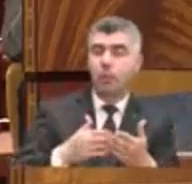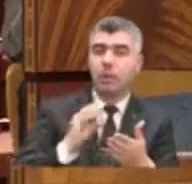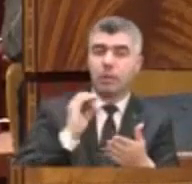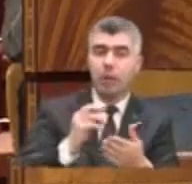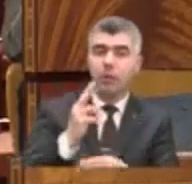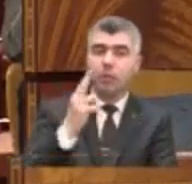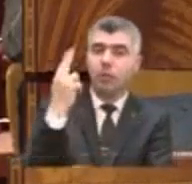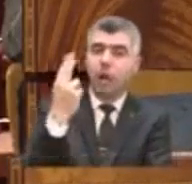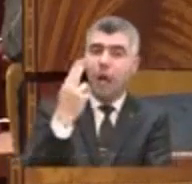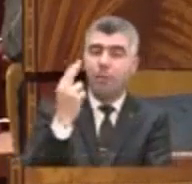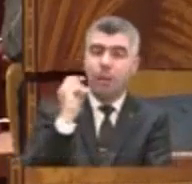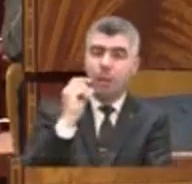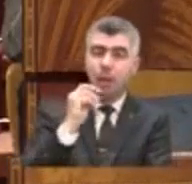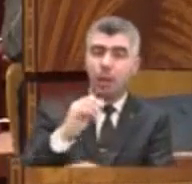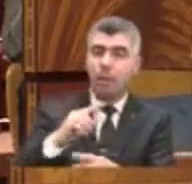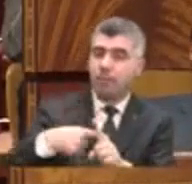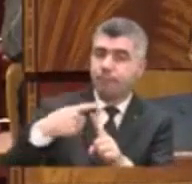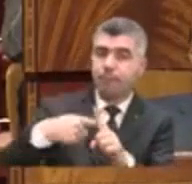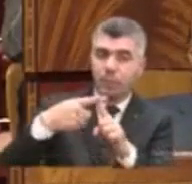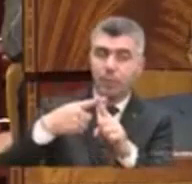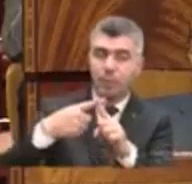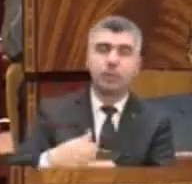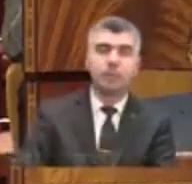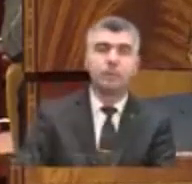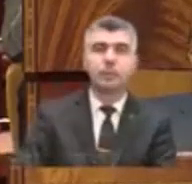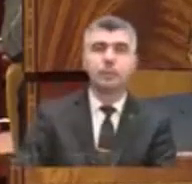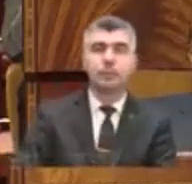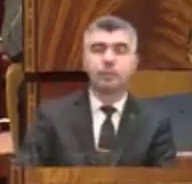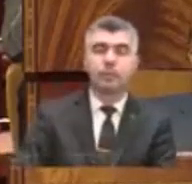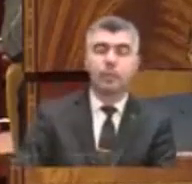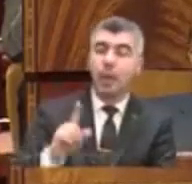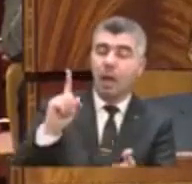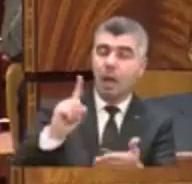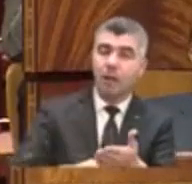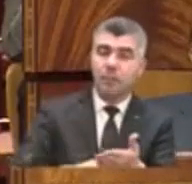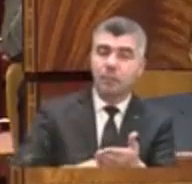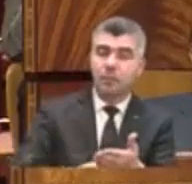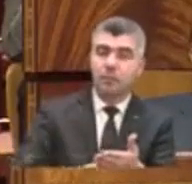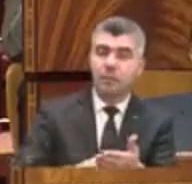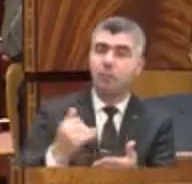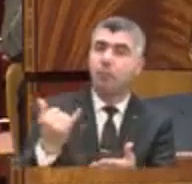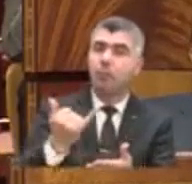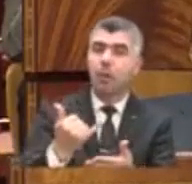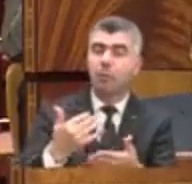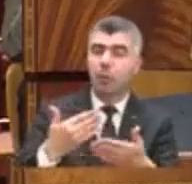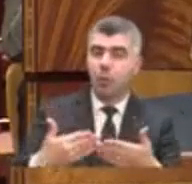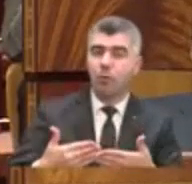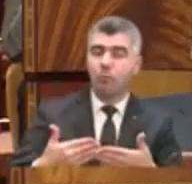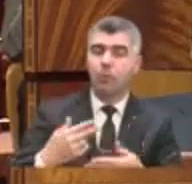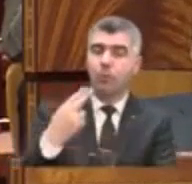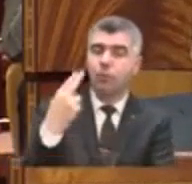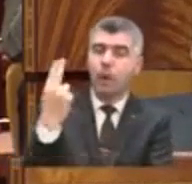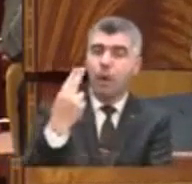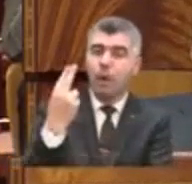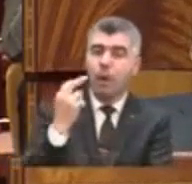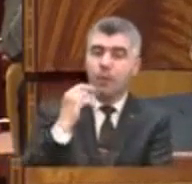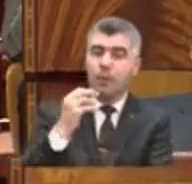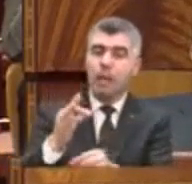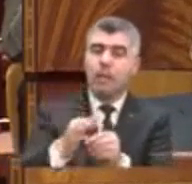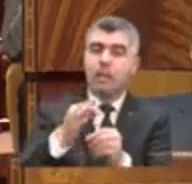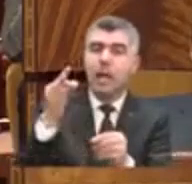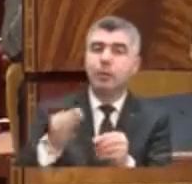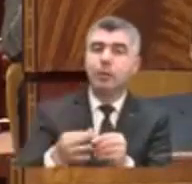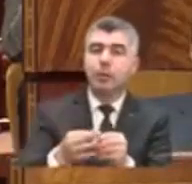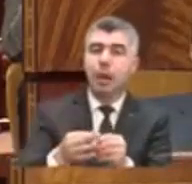اللي هي الحصه الكبيره وايضا يجب ان نعترف ان الجامعه اليوم تفتقد لكثير من الانتاج